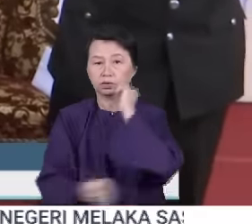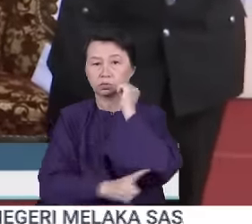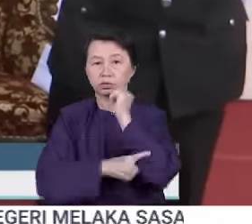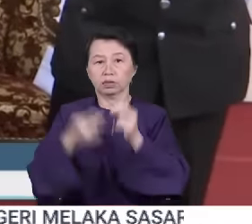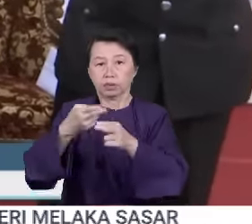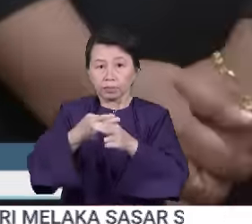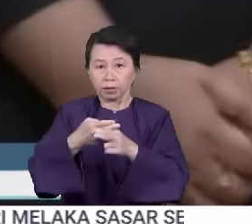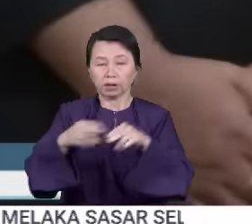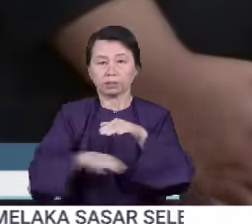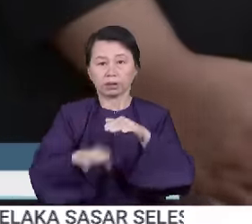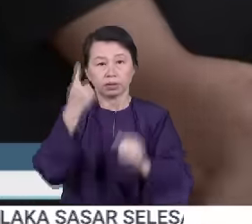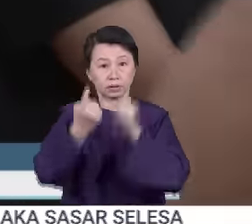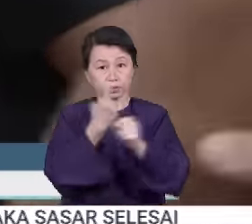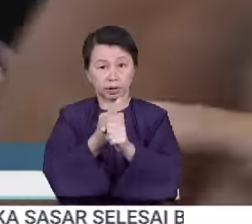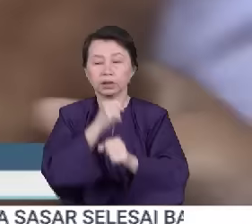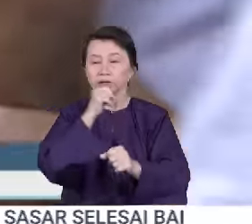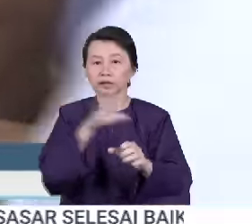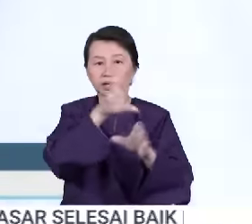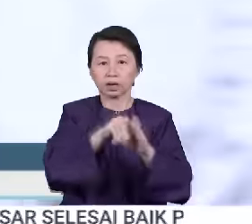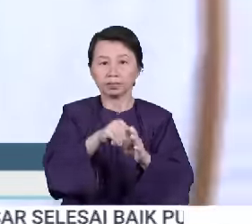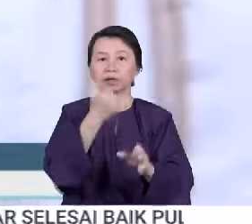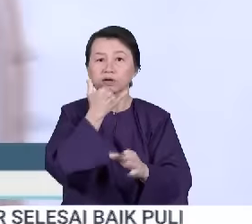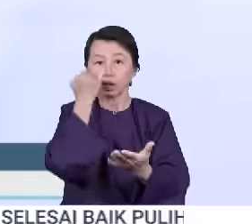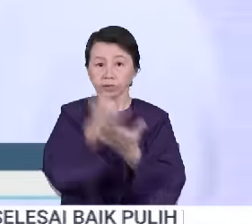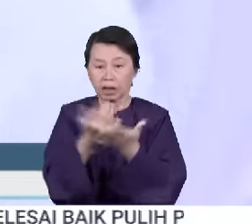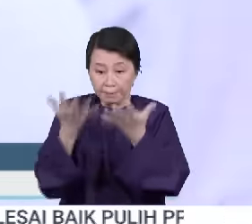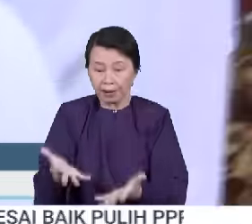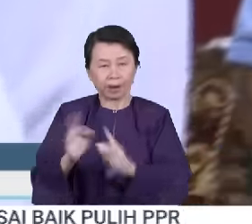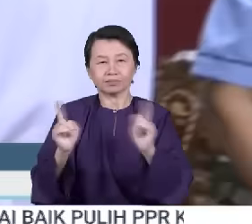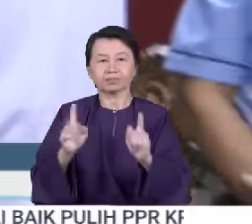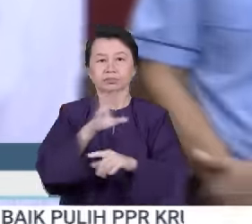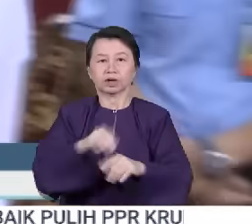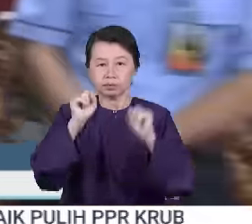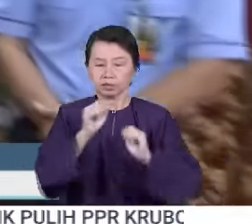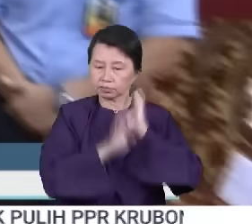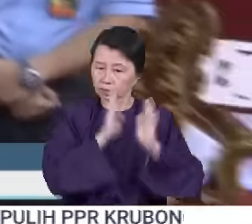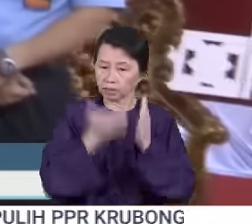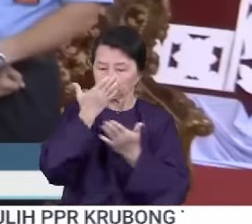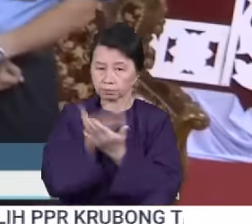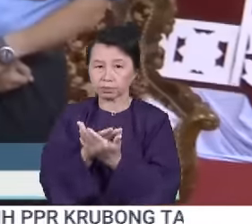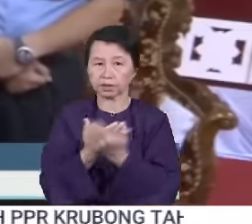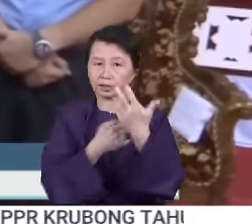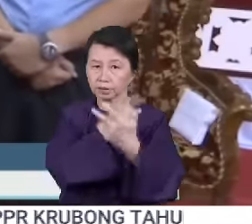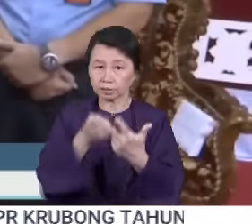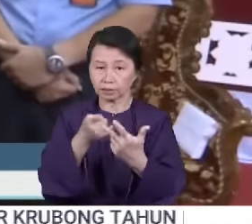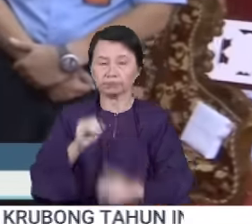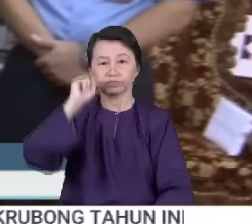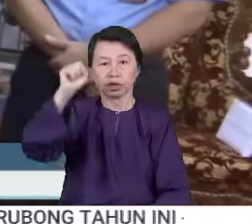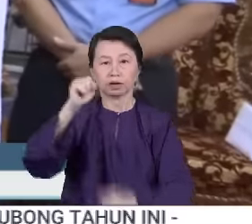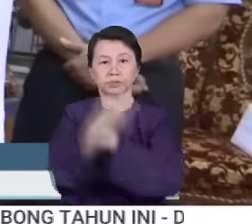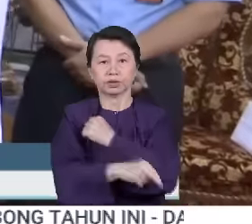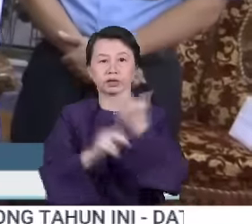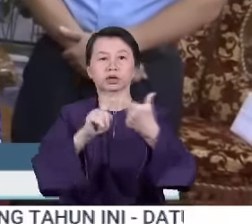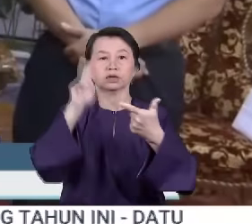singkat di bawah setahun, tidak melibatkan kesalahan jenayah berat selain berkelakuan baik. Sabah merupakan negeri